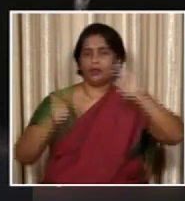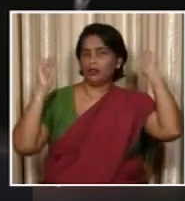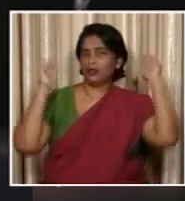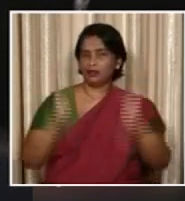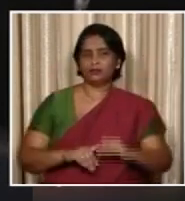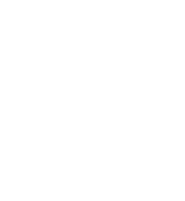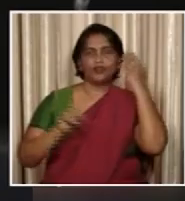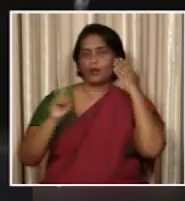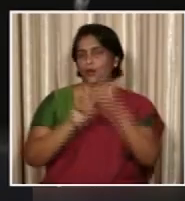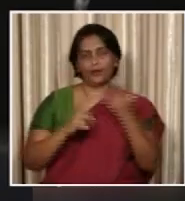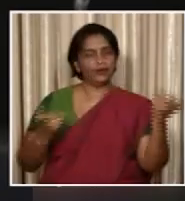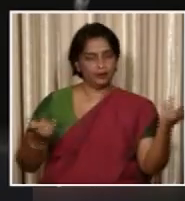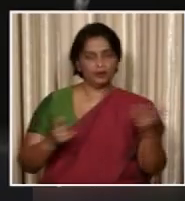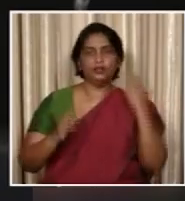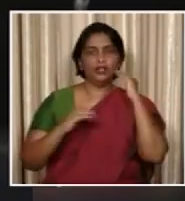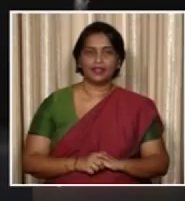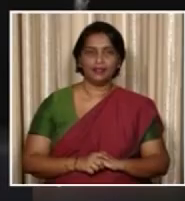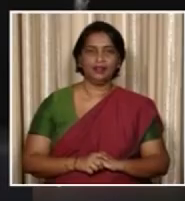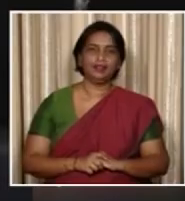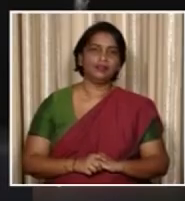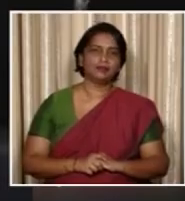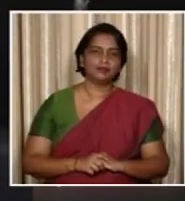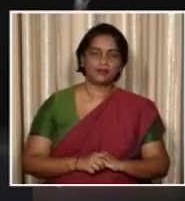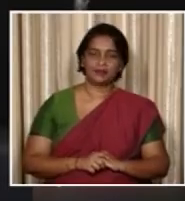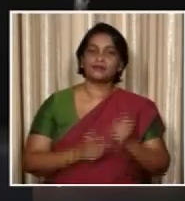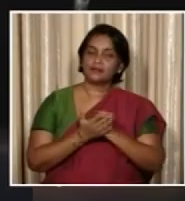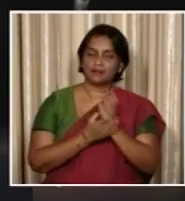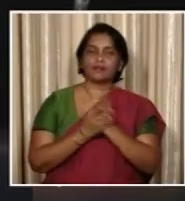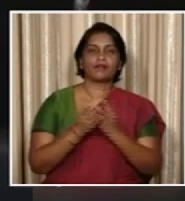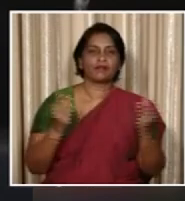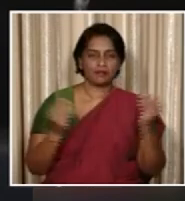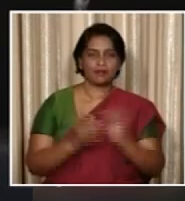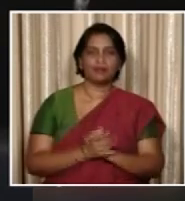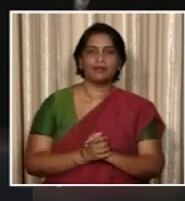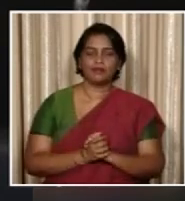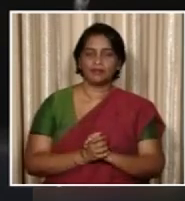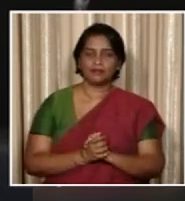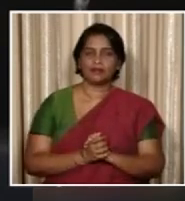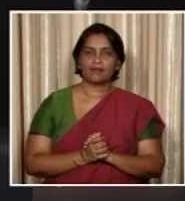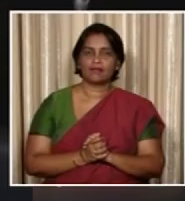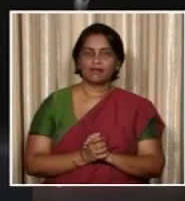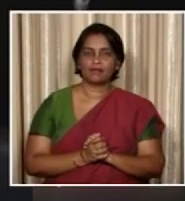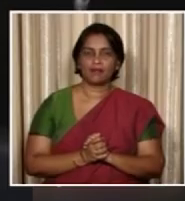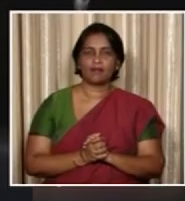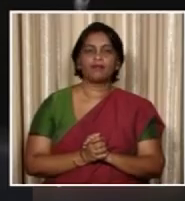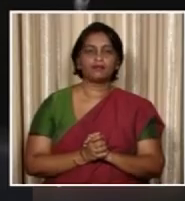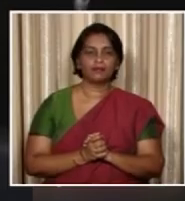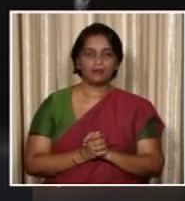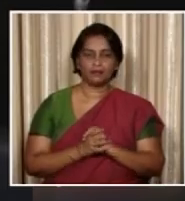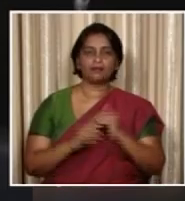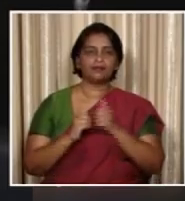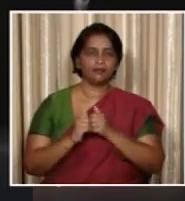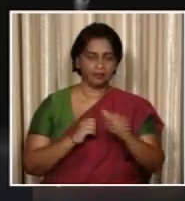වෙලාවේ කවුරුත් කතා කළේ නැහැ. එතකොට ආණ්ඩුවේ හිටිය අපි නෙමෙයි. ඒ සියල්ල සමනය කරගෙන මේ ආර්ථික පසුබෑමත් එක්ක රට බින්දුවට